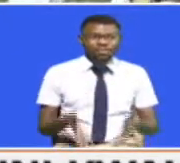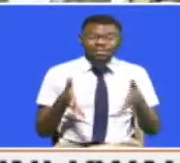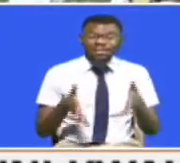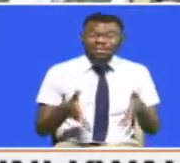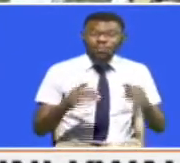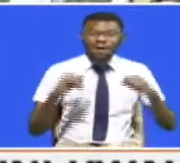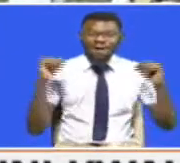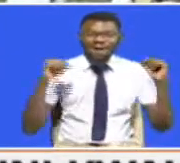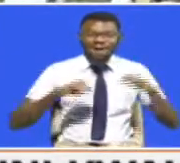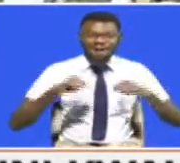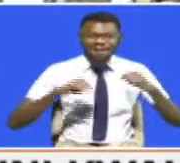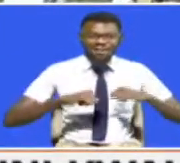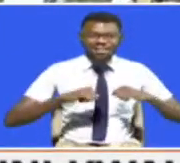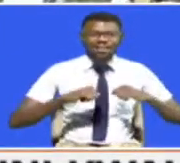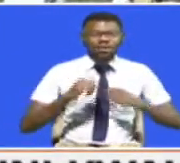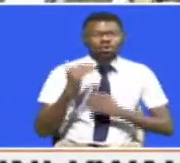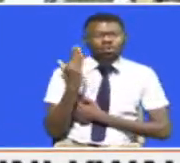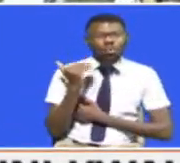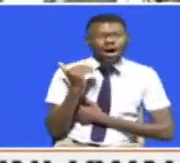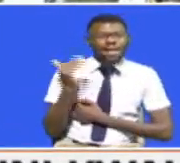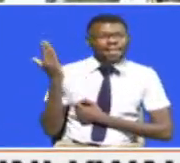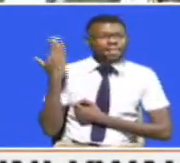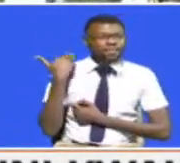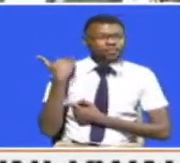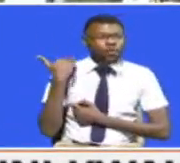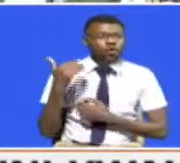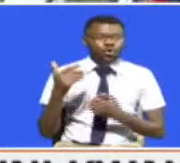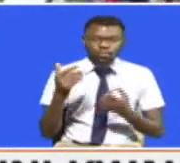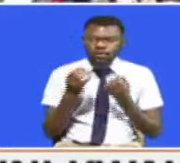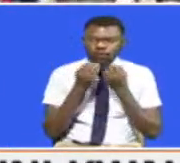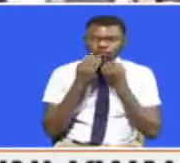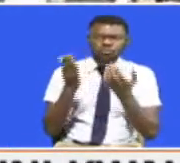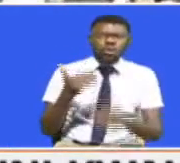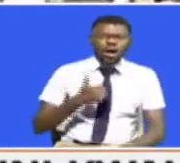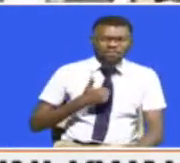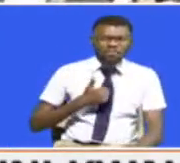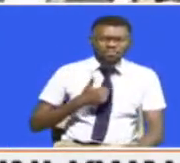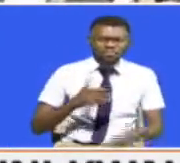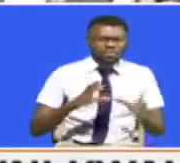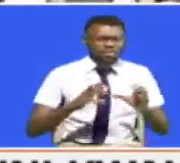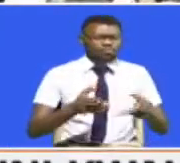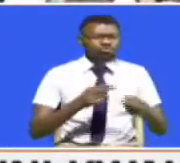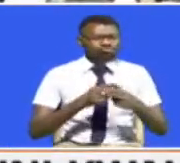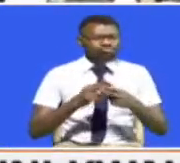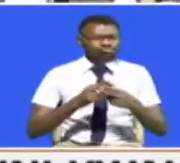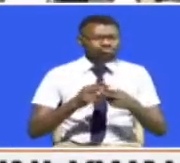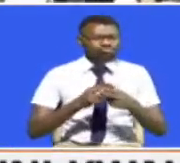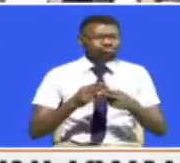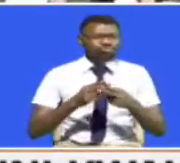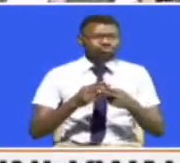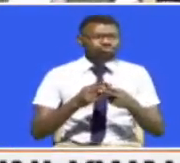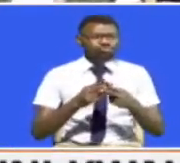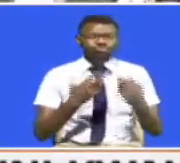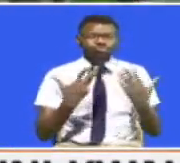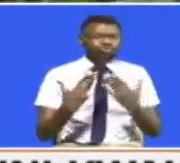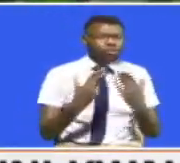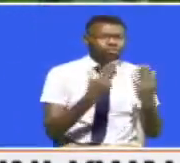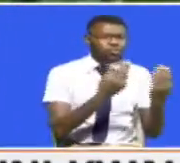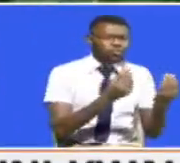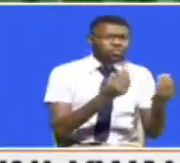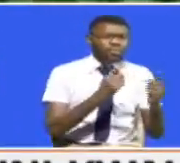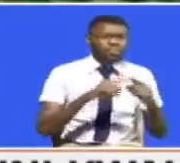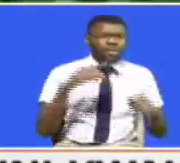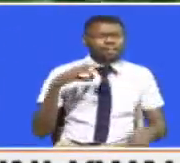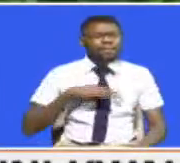tufanye hili zoezi kwa sababu tulipopata data kwamba kampuni iko karibu kuondoka, tukakumbuka kwamba faida hizo